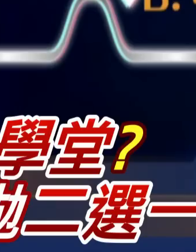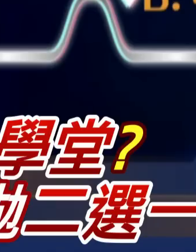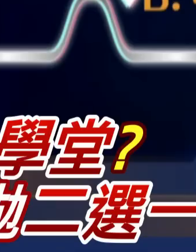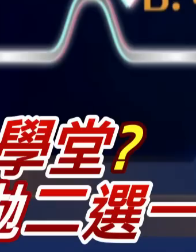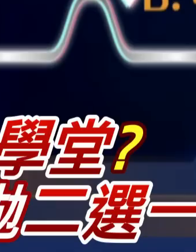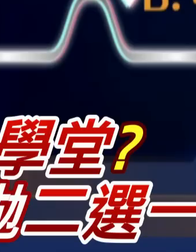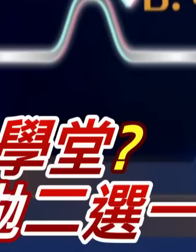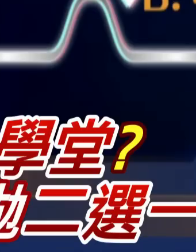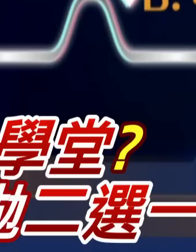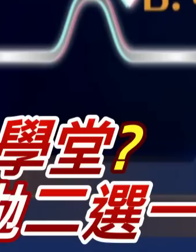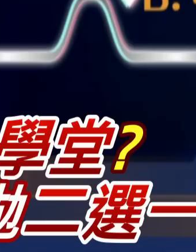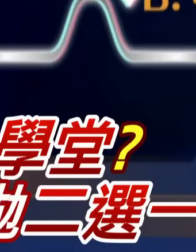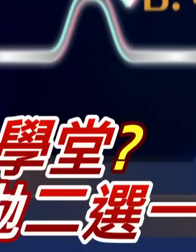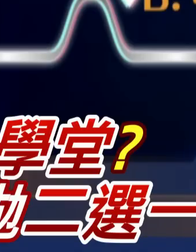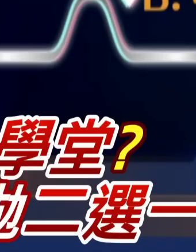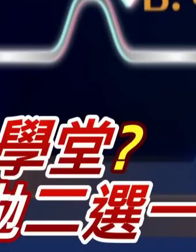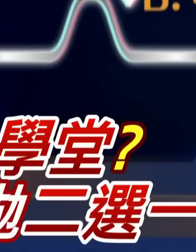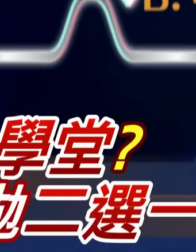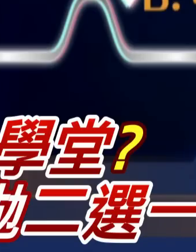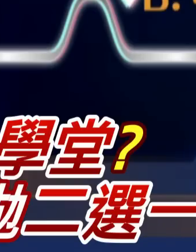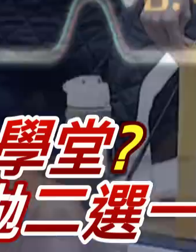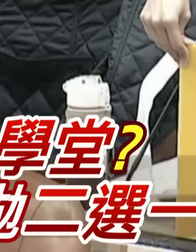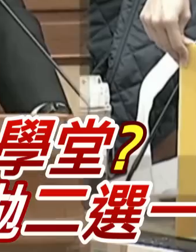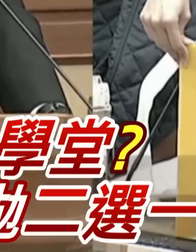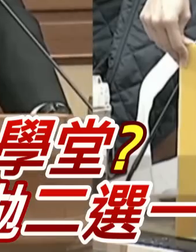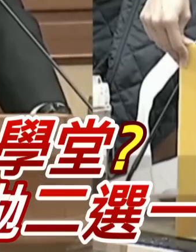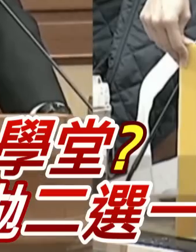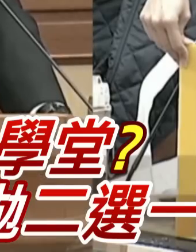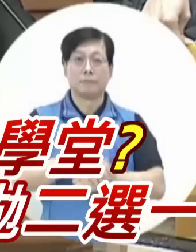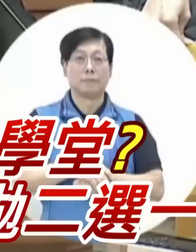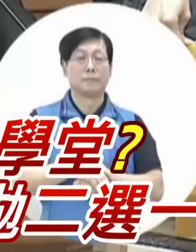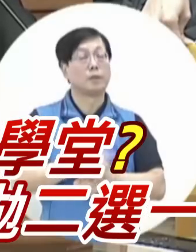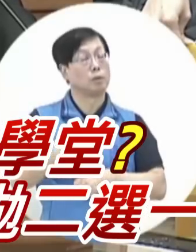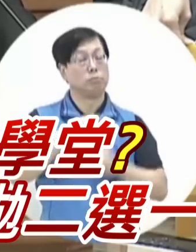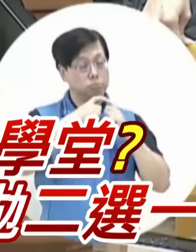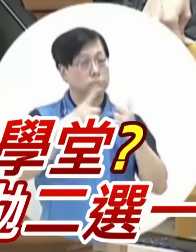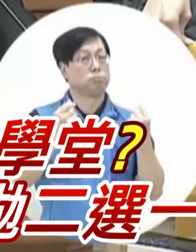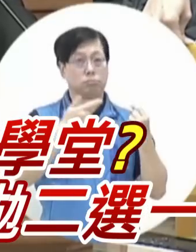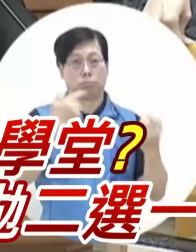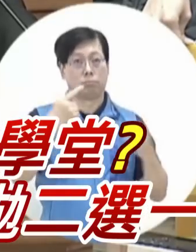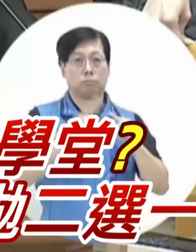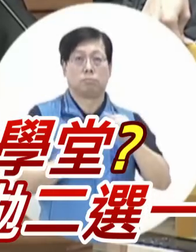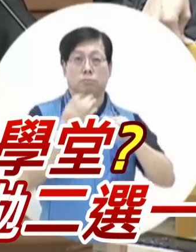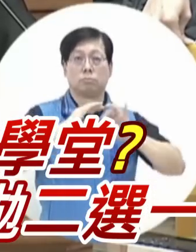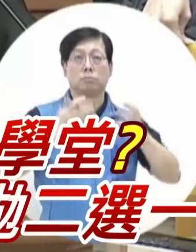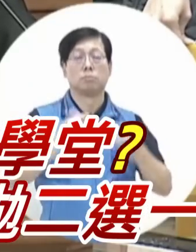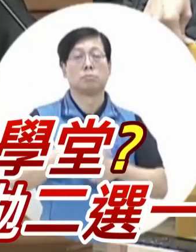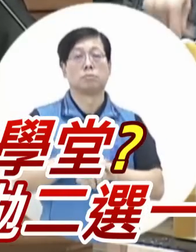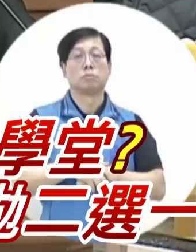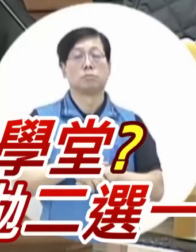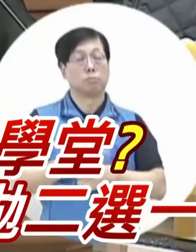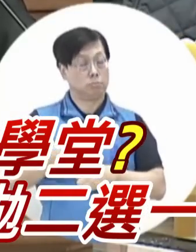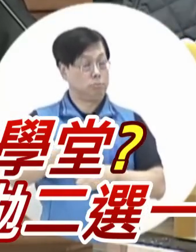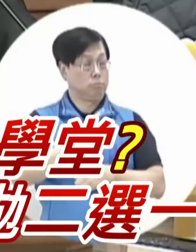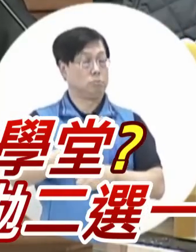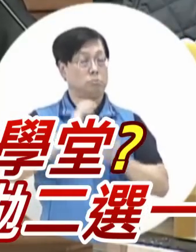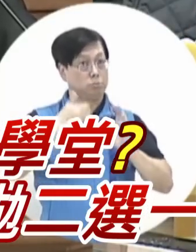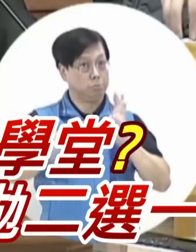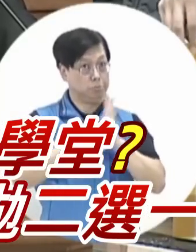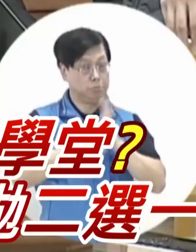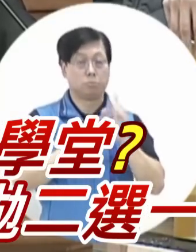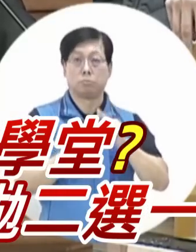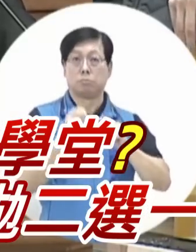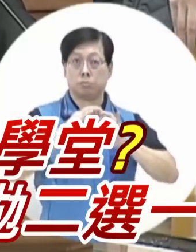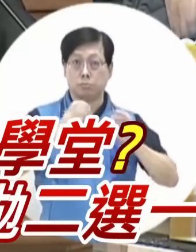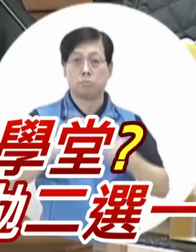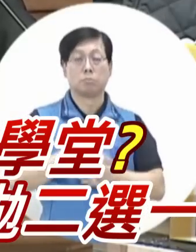是 C 啦、那我不好意思把议员的内心想法讲出来，我的答案很清楚，中华民国、我的国家就中华民 国， 你认